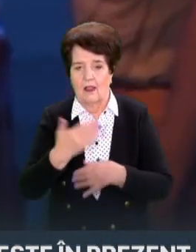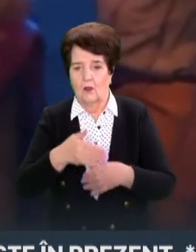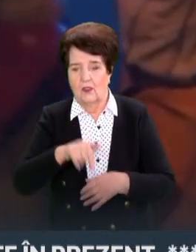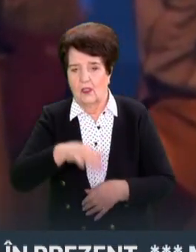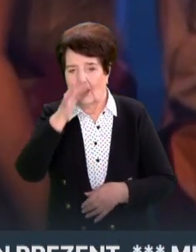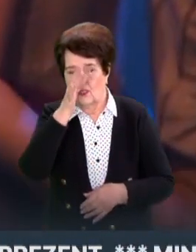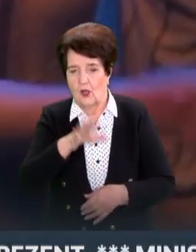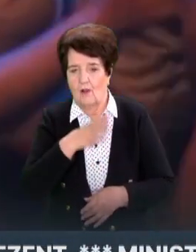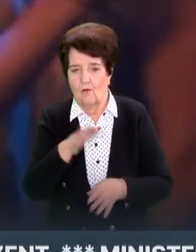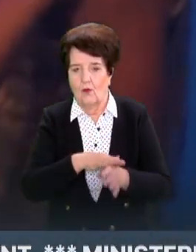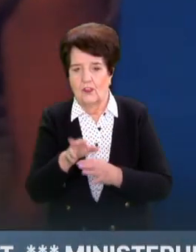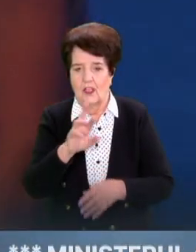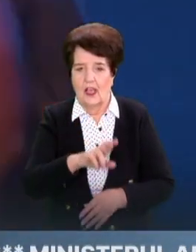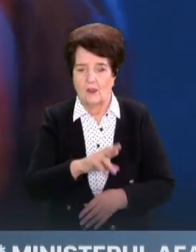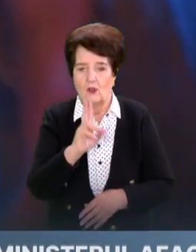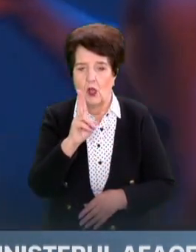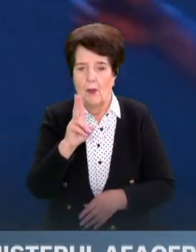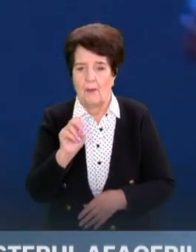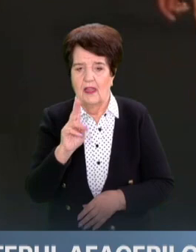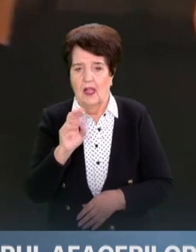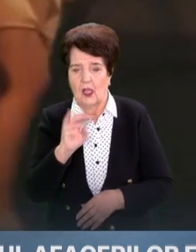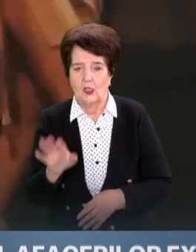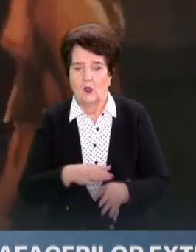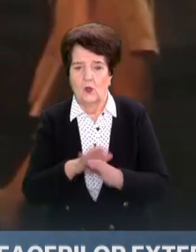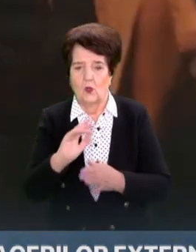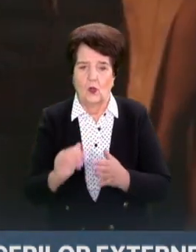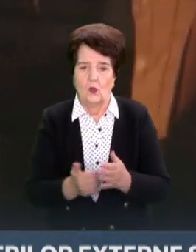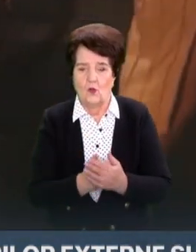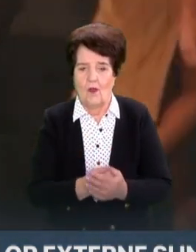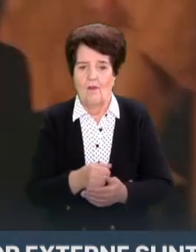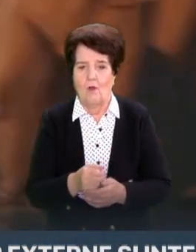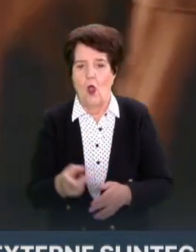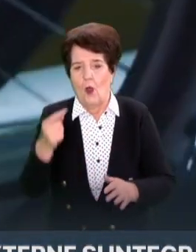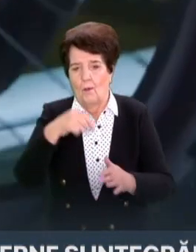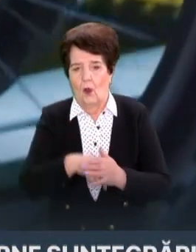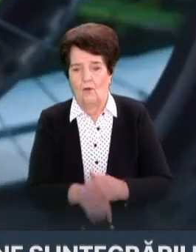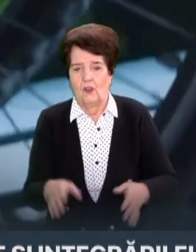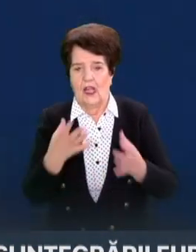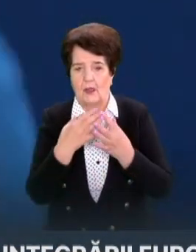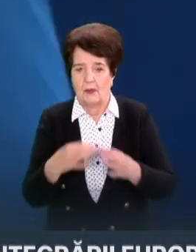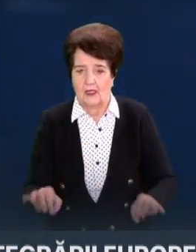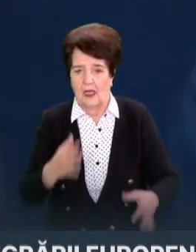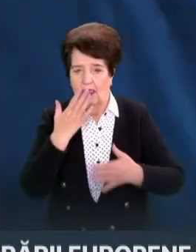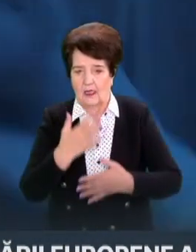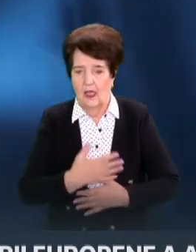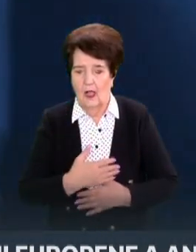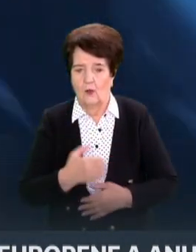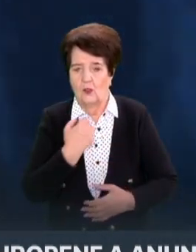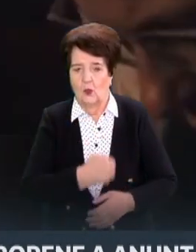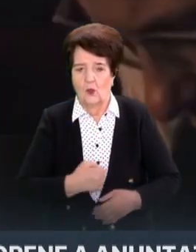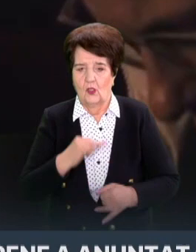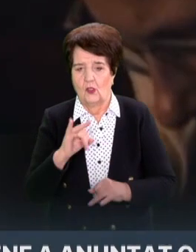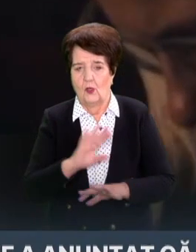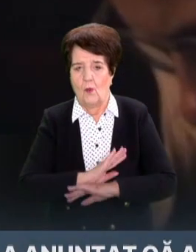fost realizată de Ianoș Petrașcu într-o interpretare nouă cu reflexii profunde despre libertate, dragoste, ură și